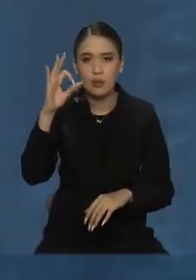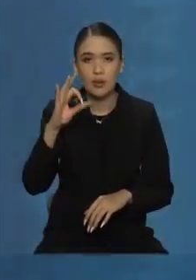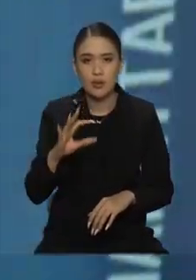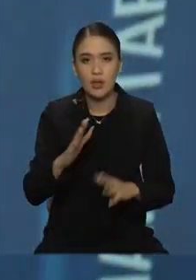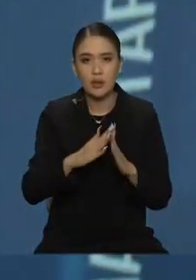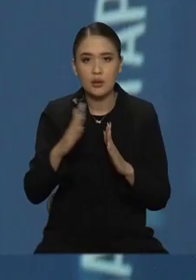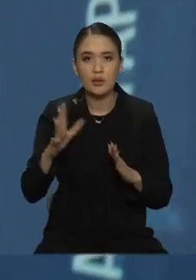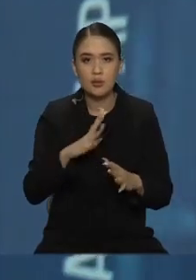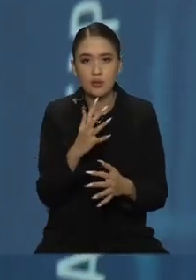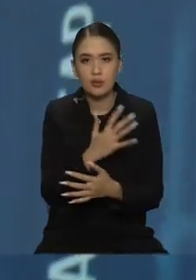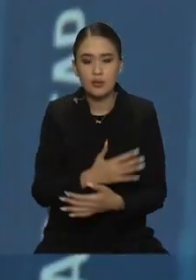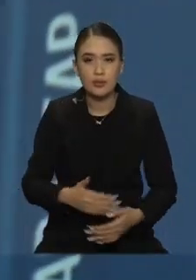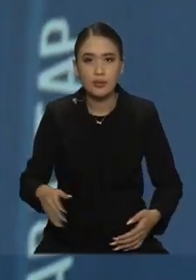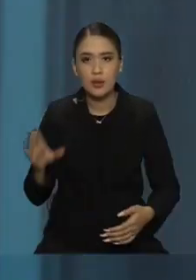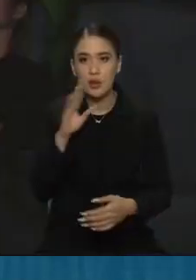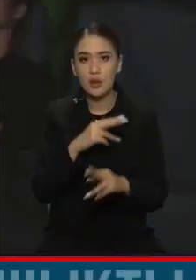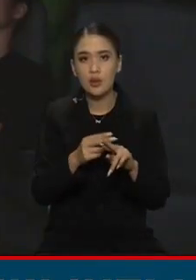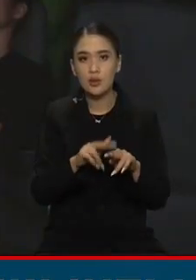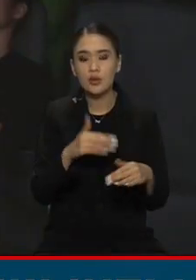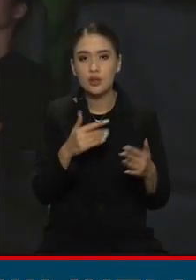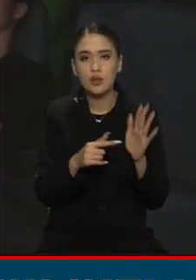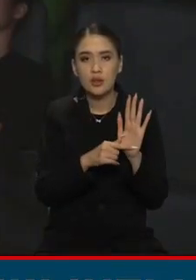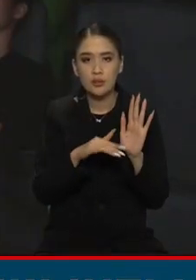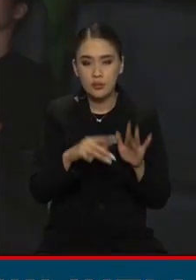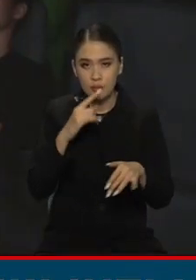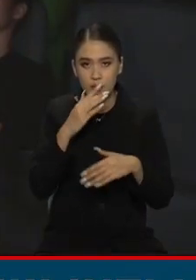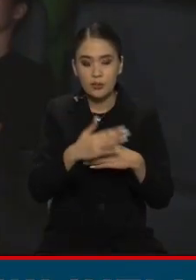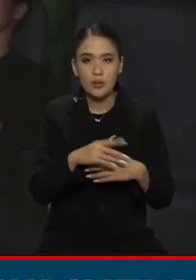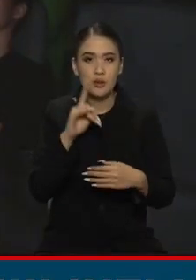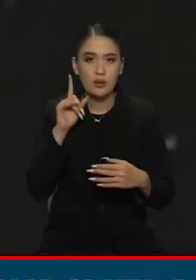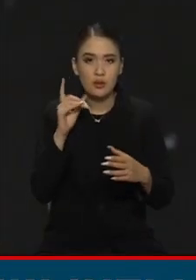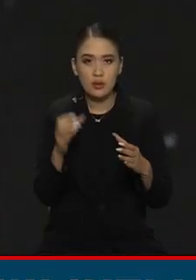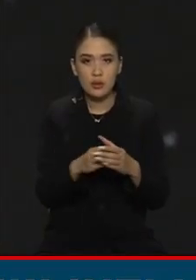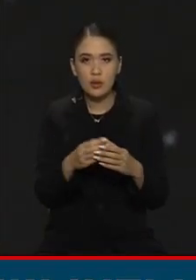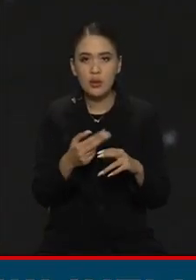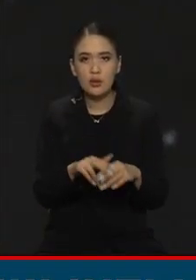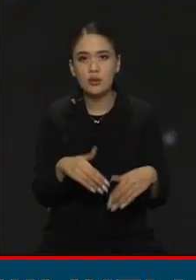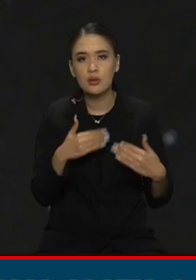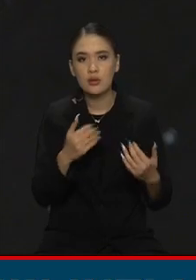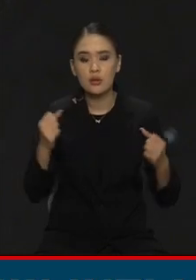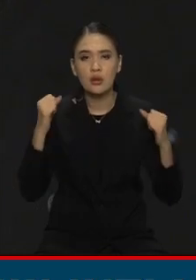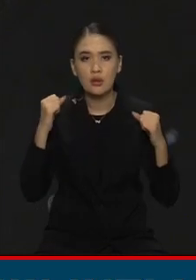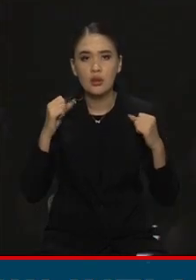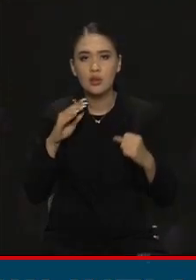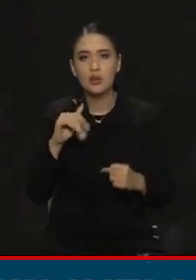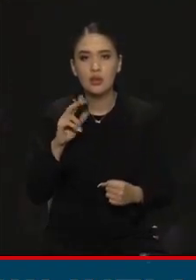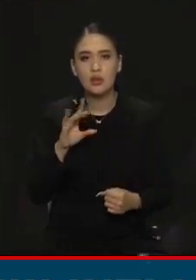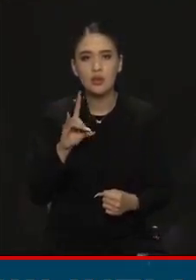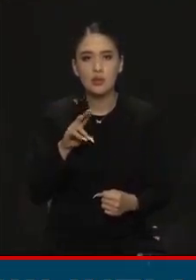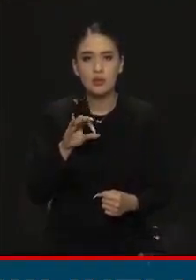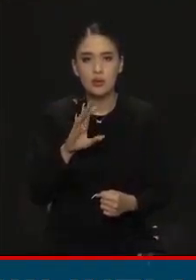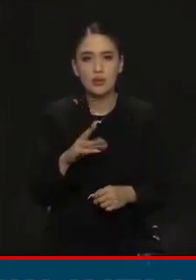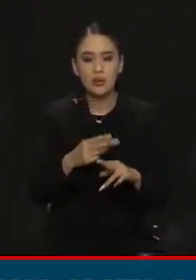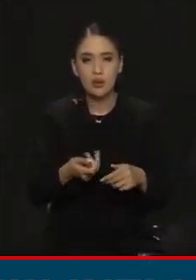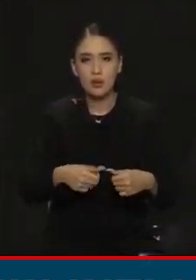тұрғын семіздікке душар болған. Оның 7000-ға жуығы жас өспірімдер. Осы орайда танымал спортшы Айтыма Жақыпов қоғамға